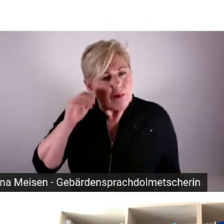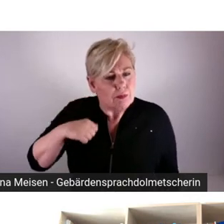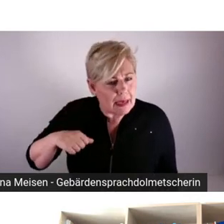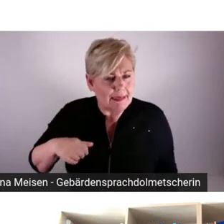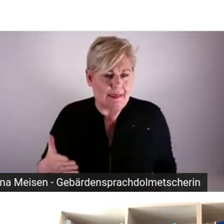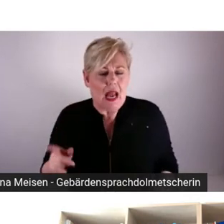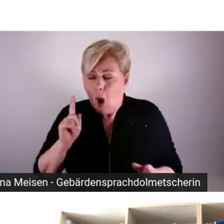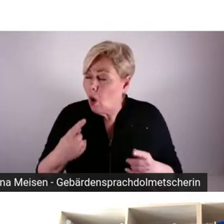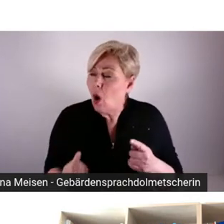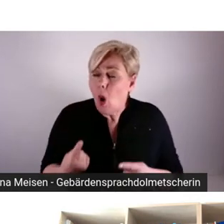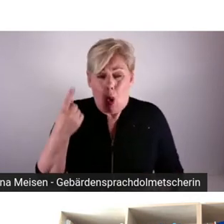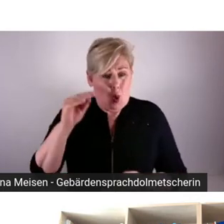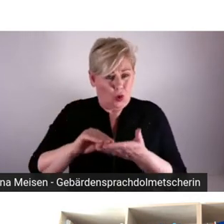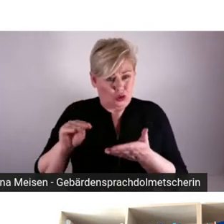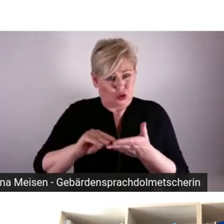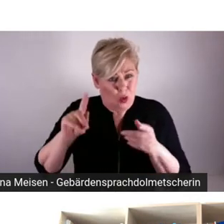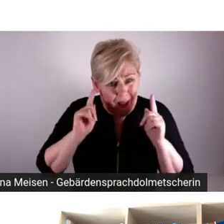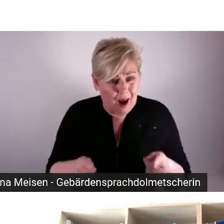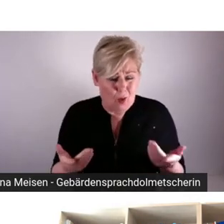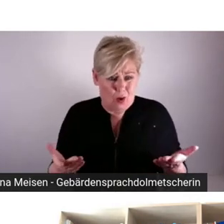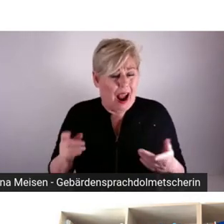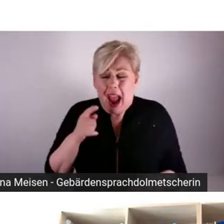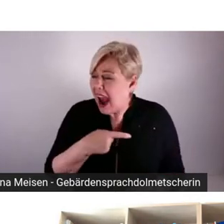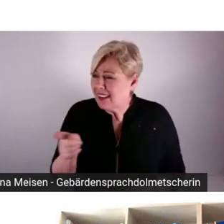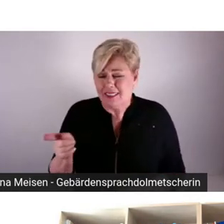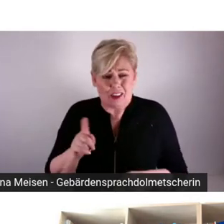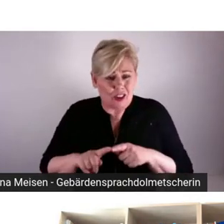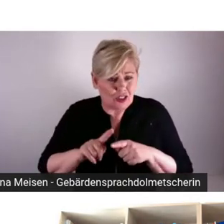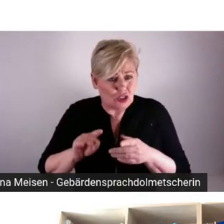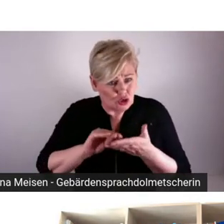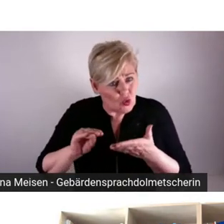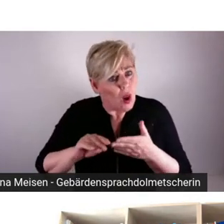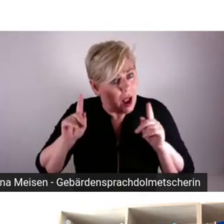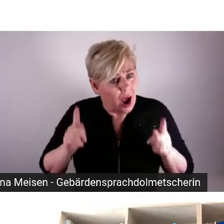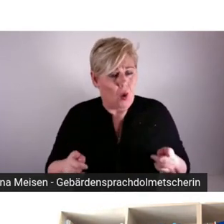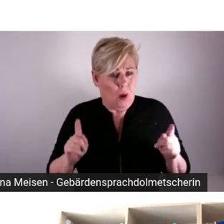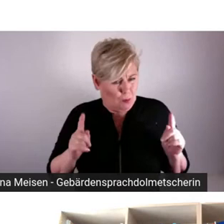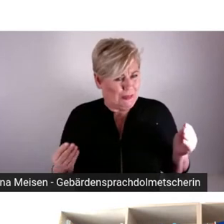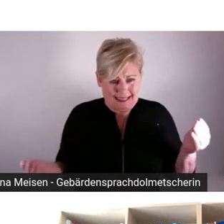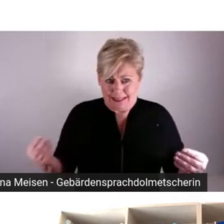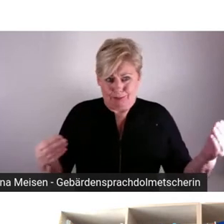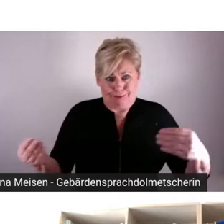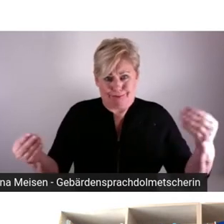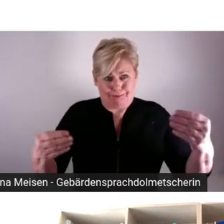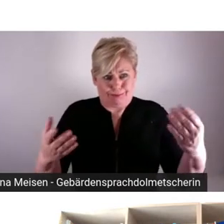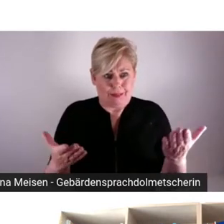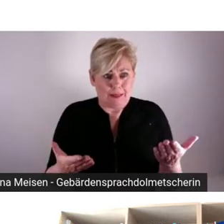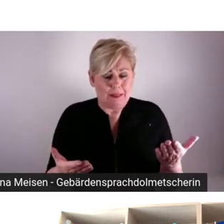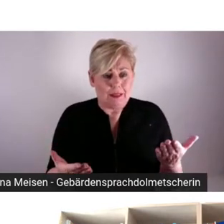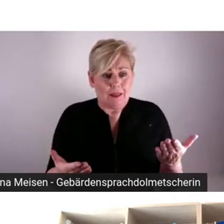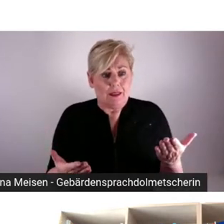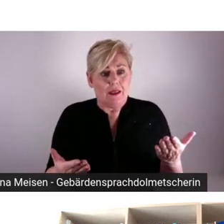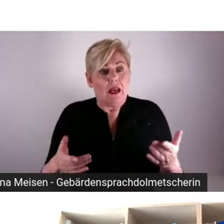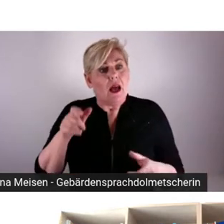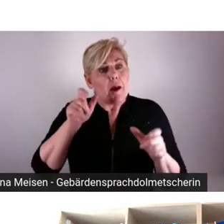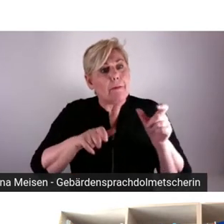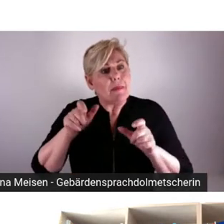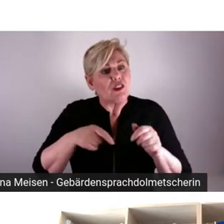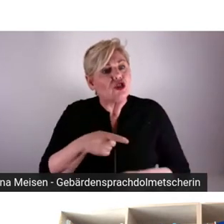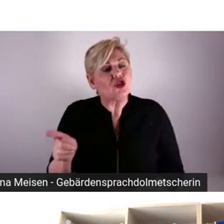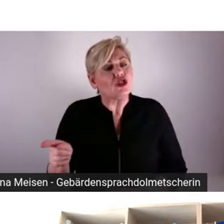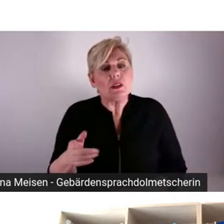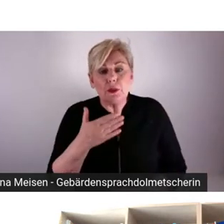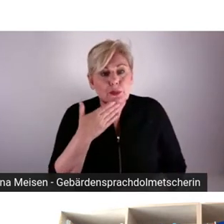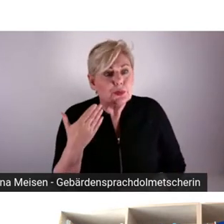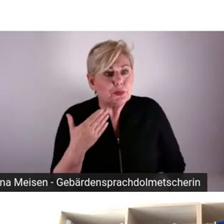Hochschulen. Das heißt, dass wir das BAföG ausbauen müssen, gerade für die Menschen, die eben keinen